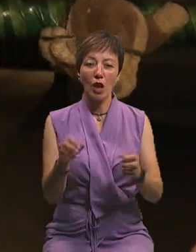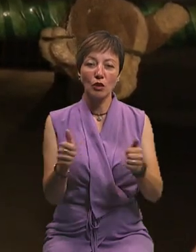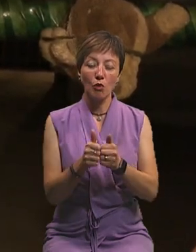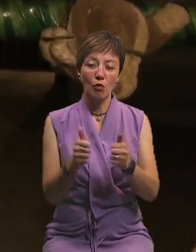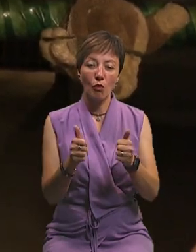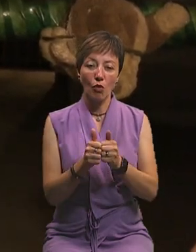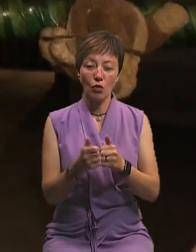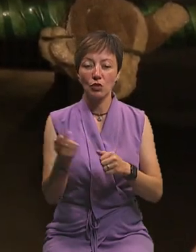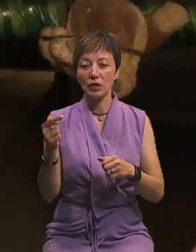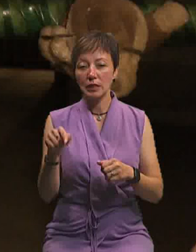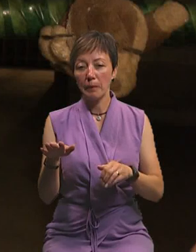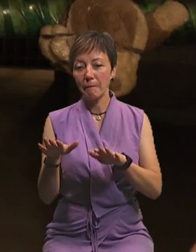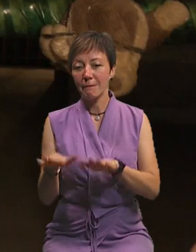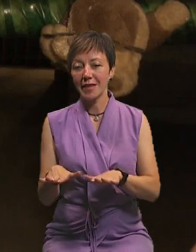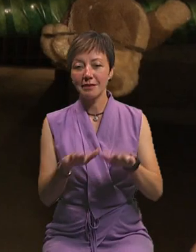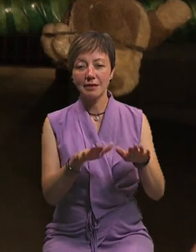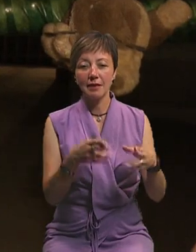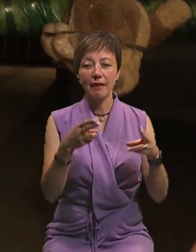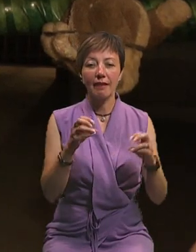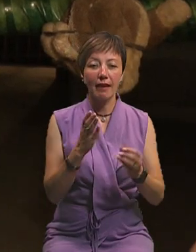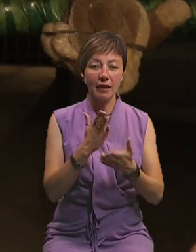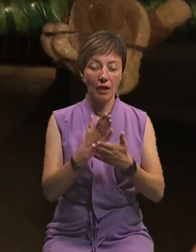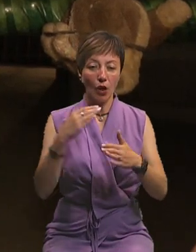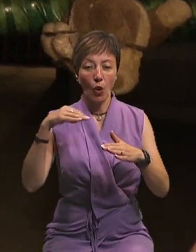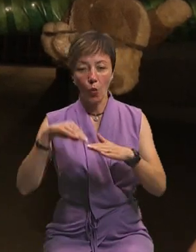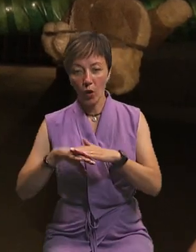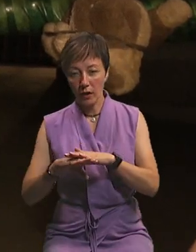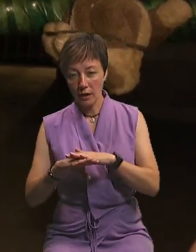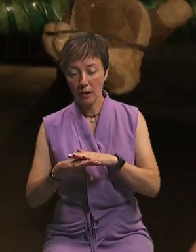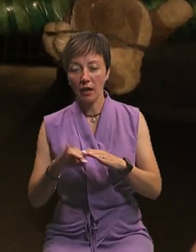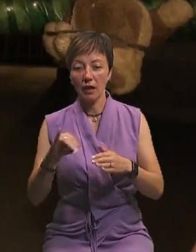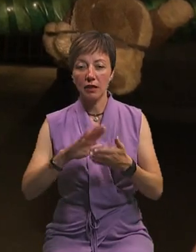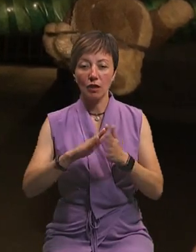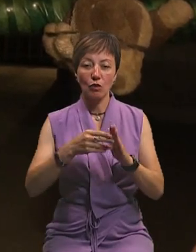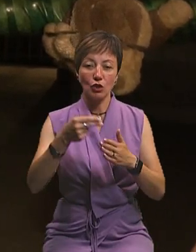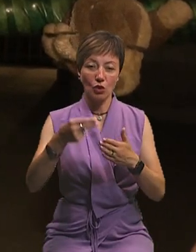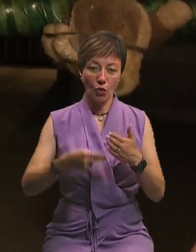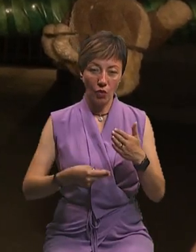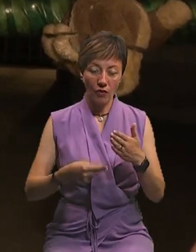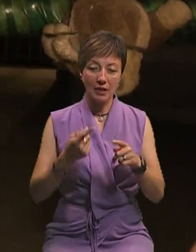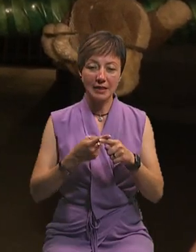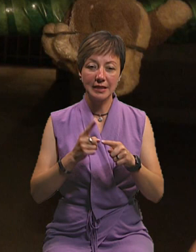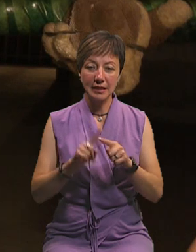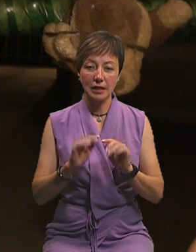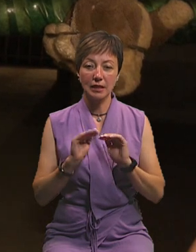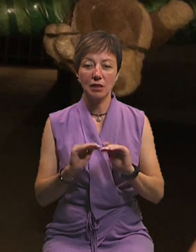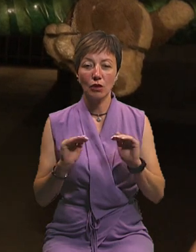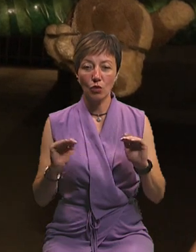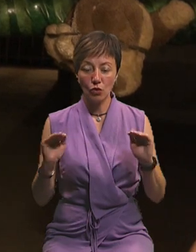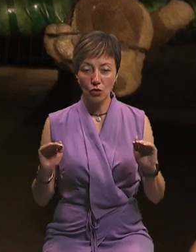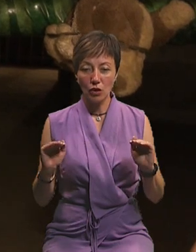ті місця де є укриття і заключати договір цей садочок